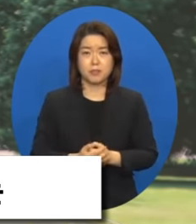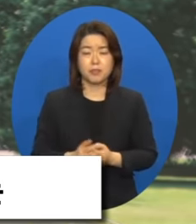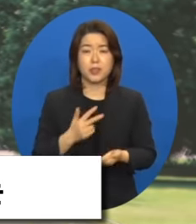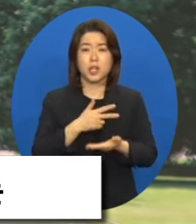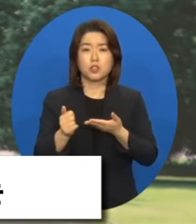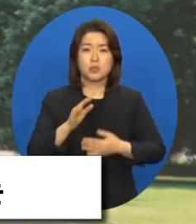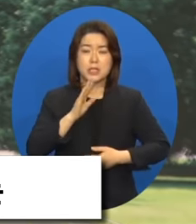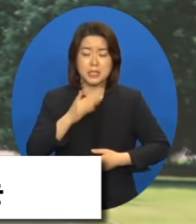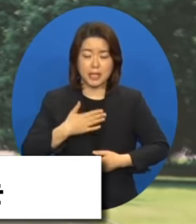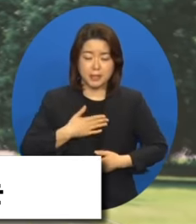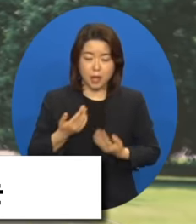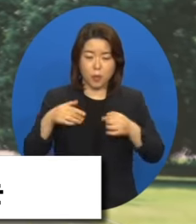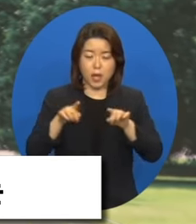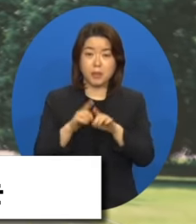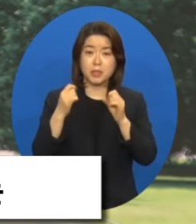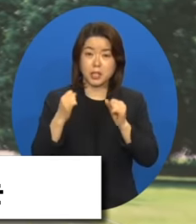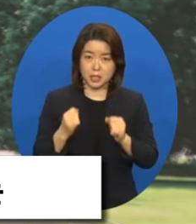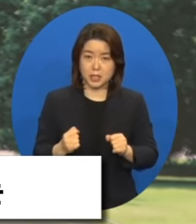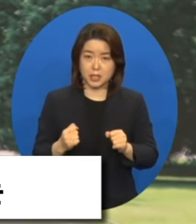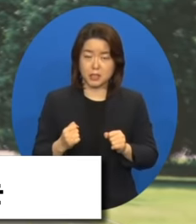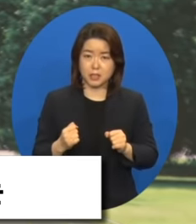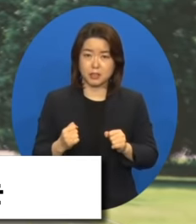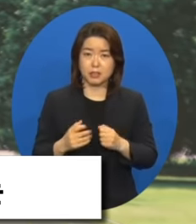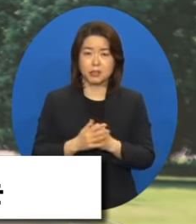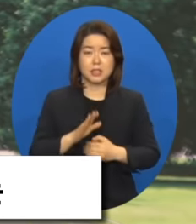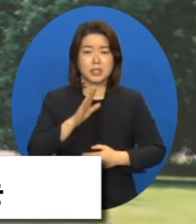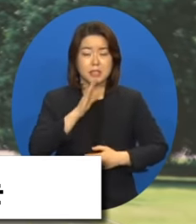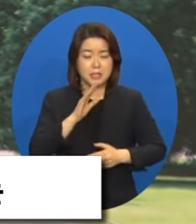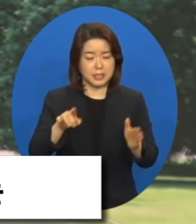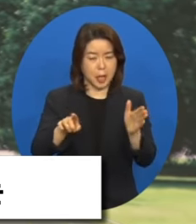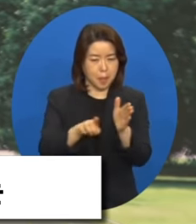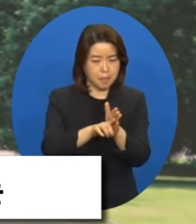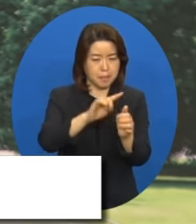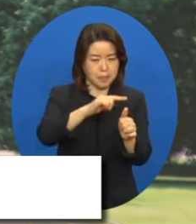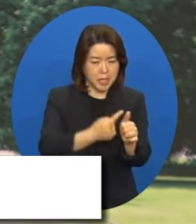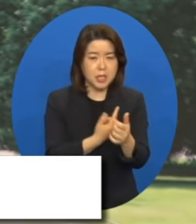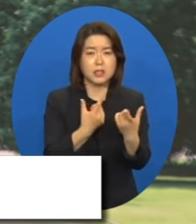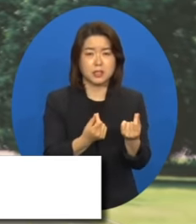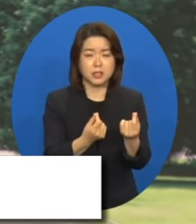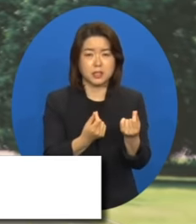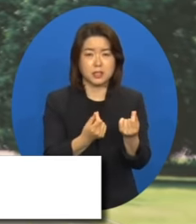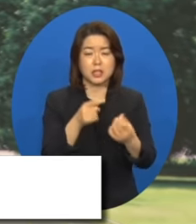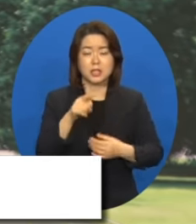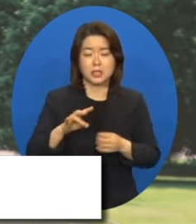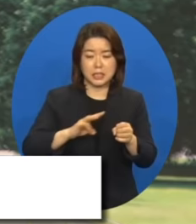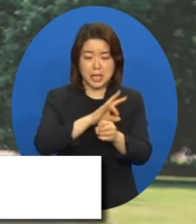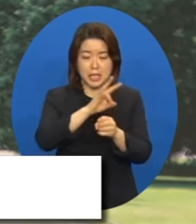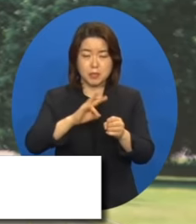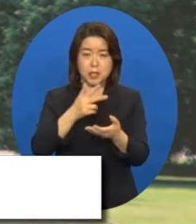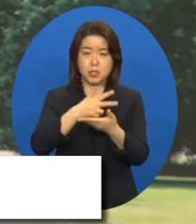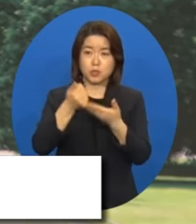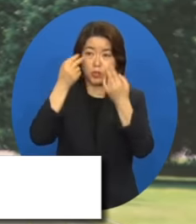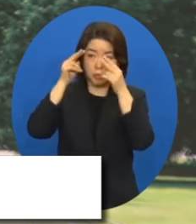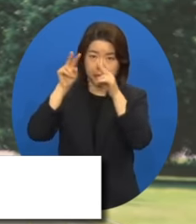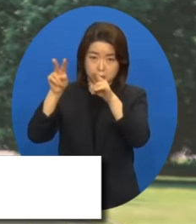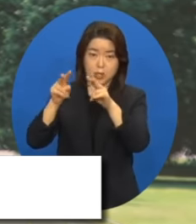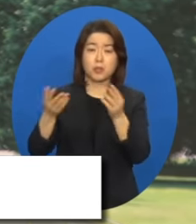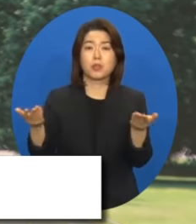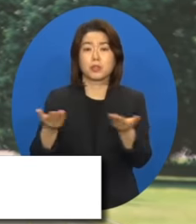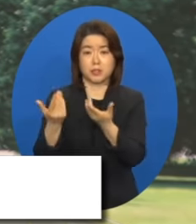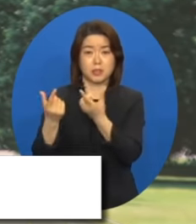주님이 정말 나와 함께 계시다는 것이 진짜 믿어지는, 그게 바로 24시간 주님을 바라보는